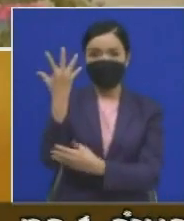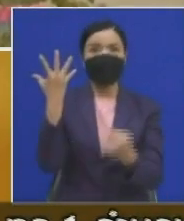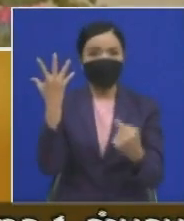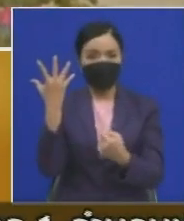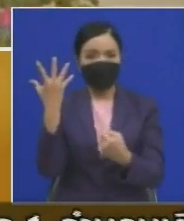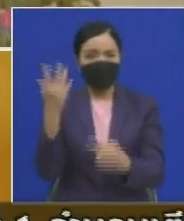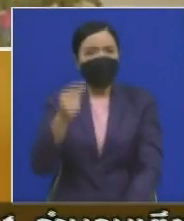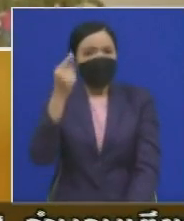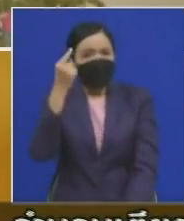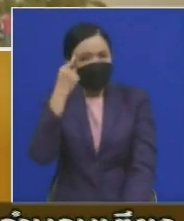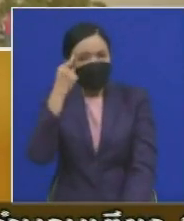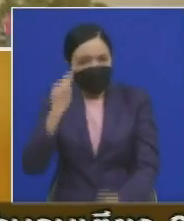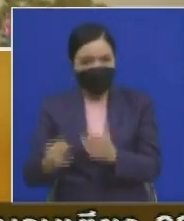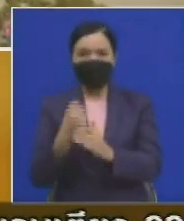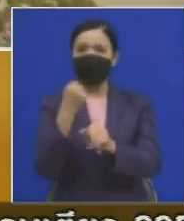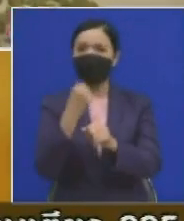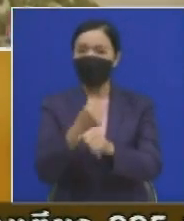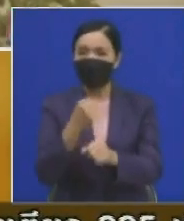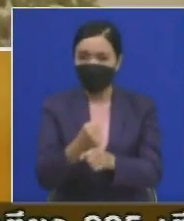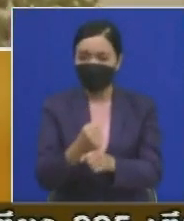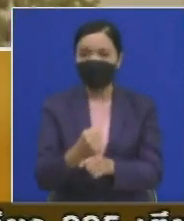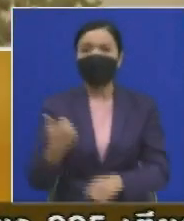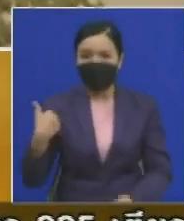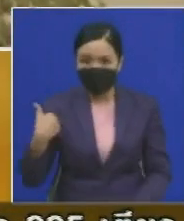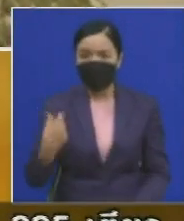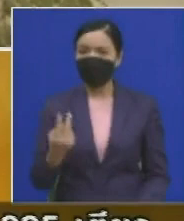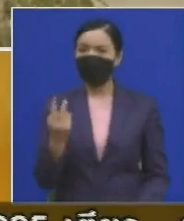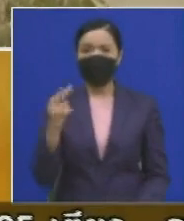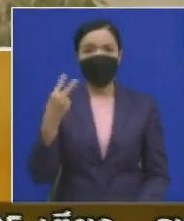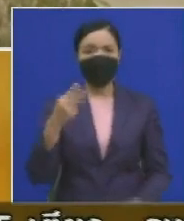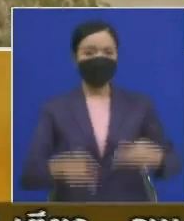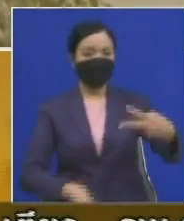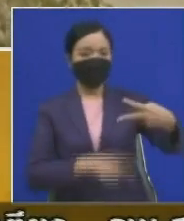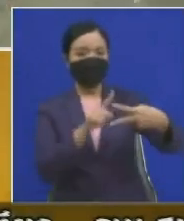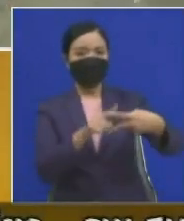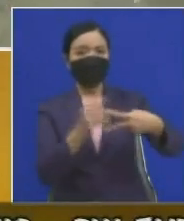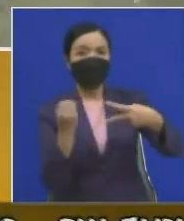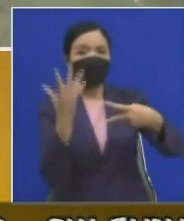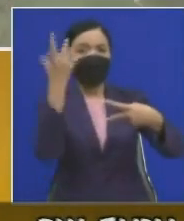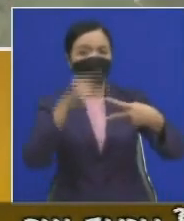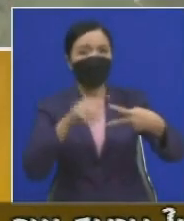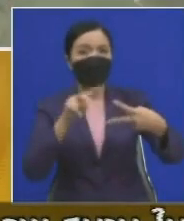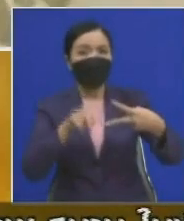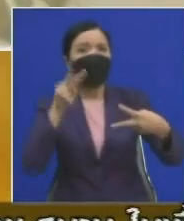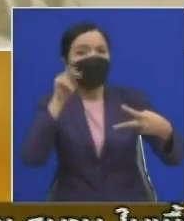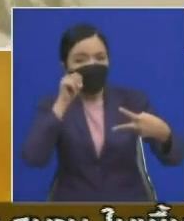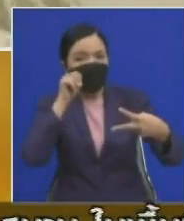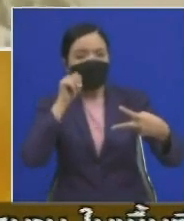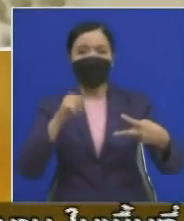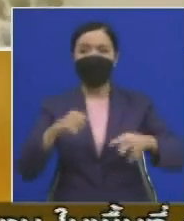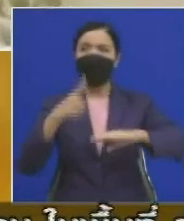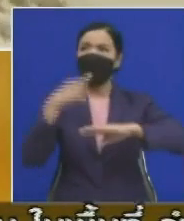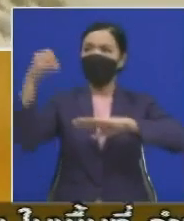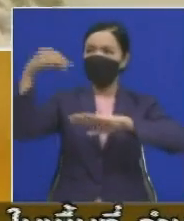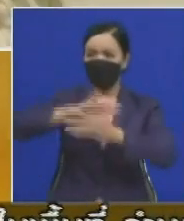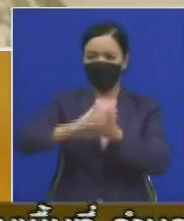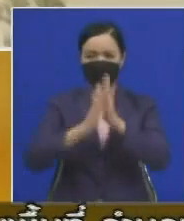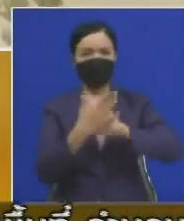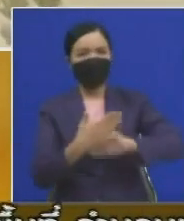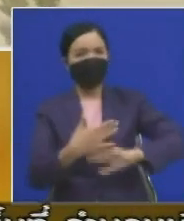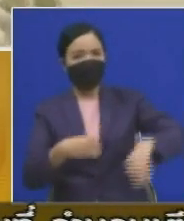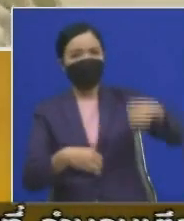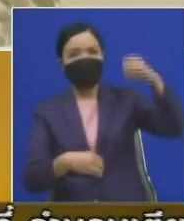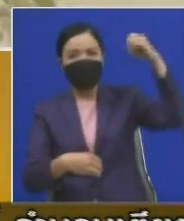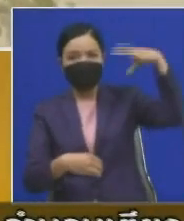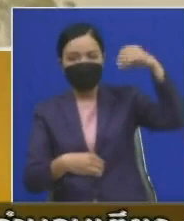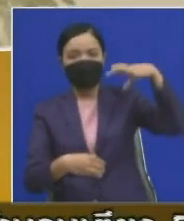แล้วเขาคิดสาร้างสิ่ขาดแLT ทั้ 2 อย่างแล้วโดยศัพยากที่มอยู่แล้ใหมหลอเรงกังยยนด้วยเริ่จะปก